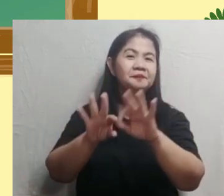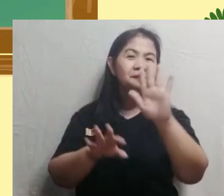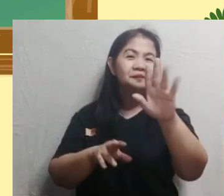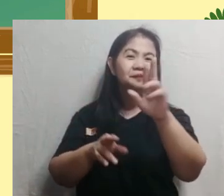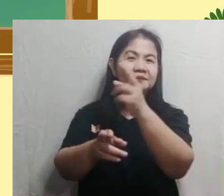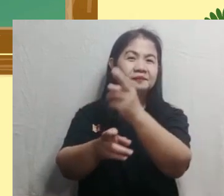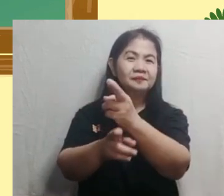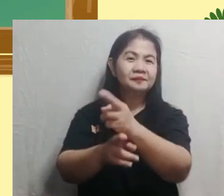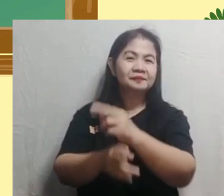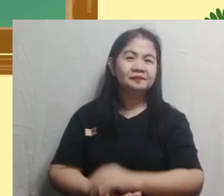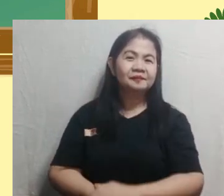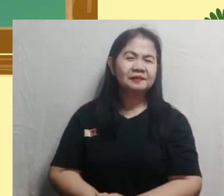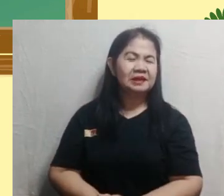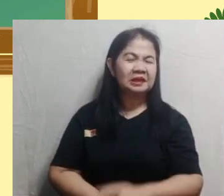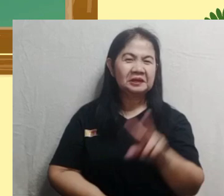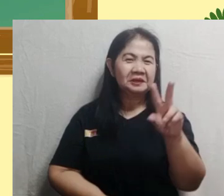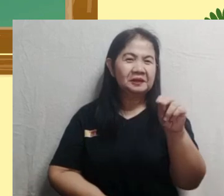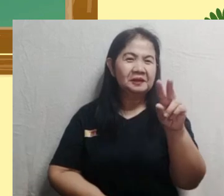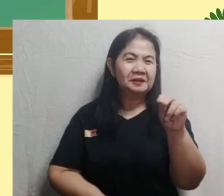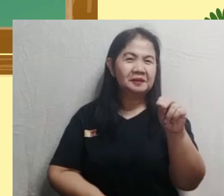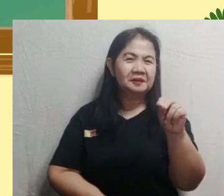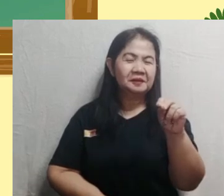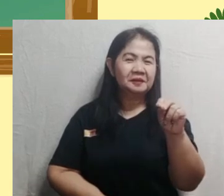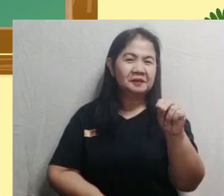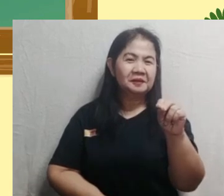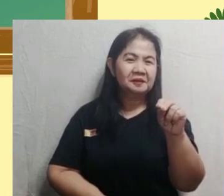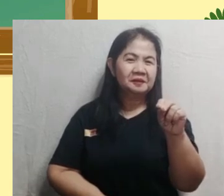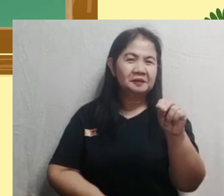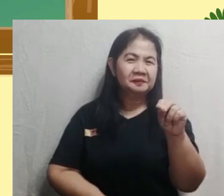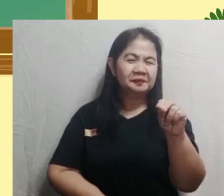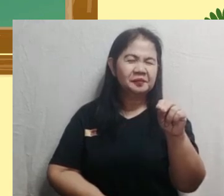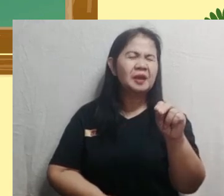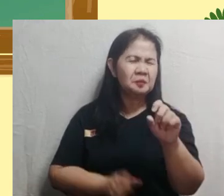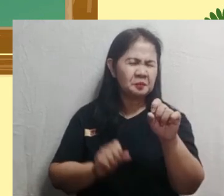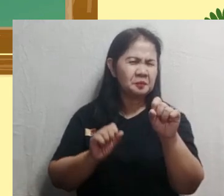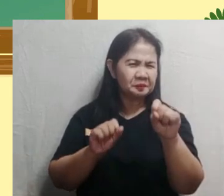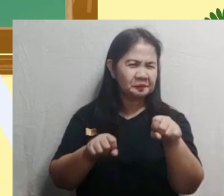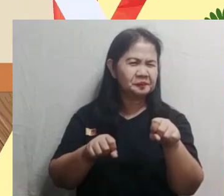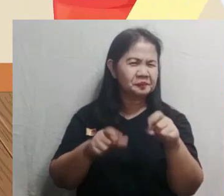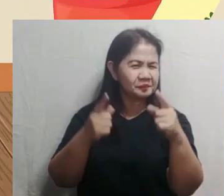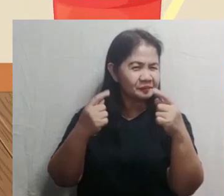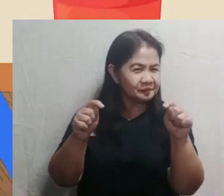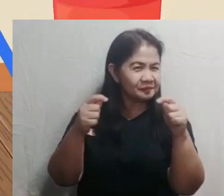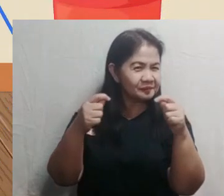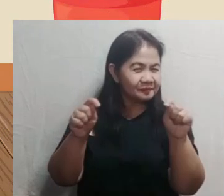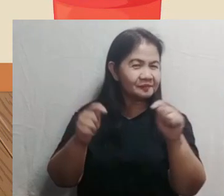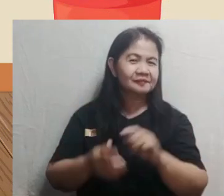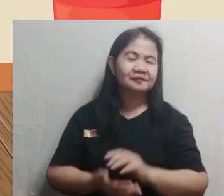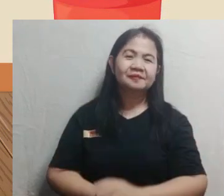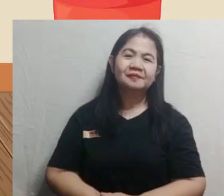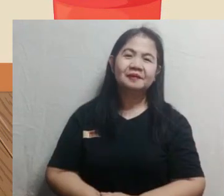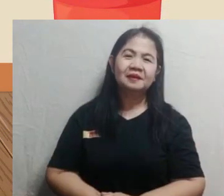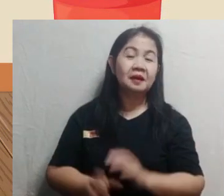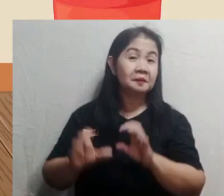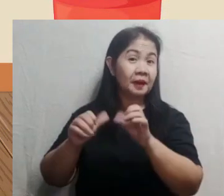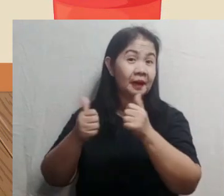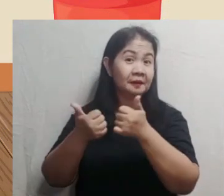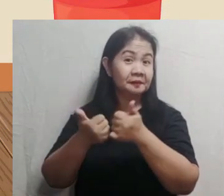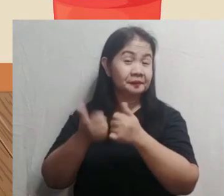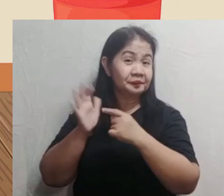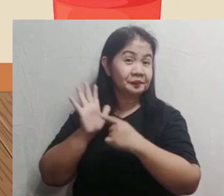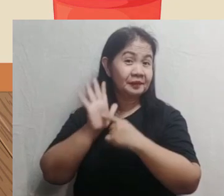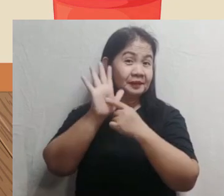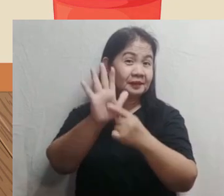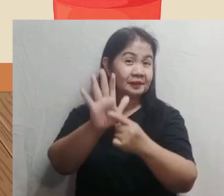Kung hindi naman, mabuting ito ay iyong subukan. Paano mo maipapakita